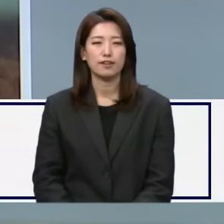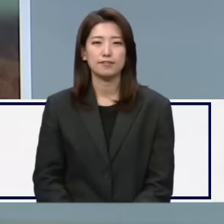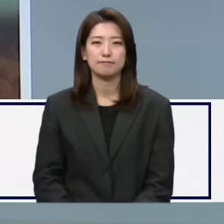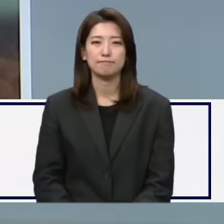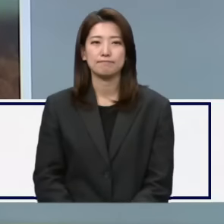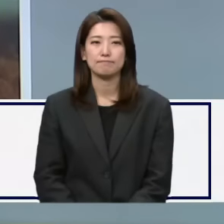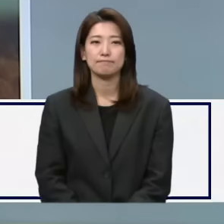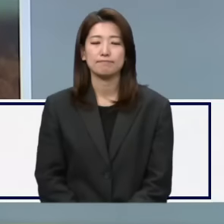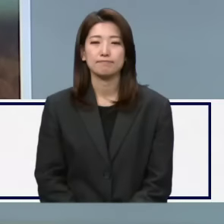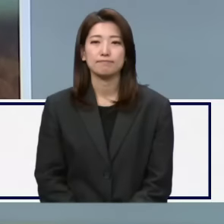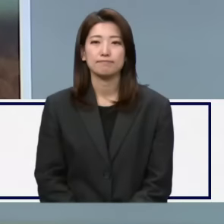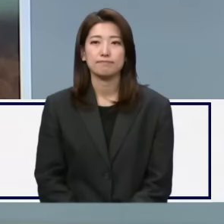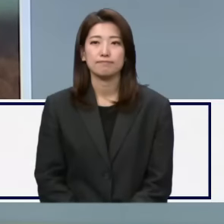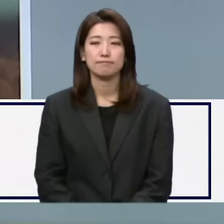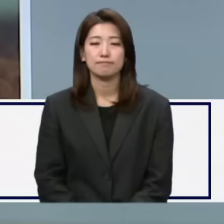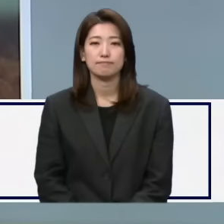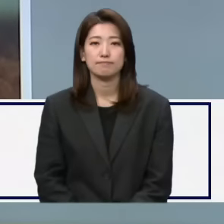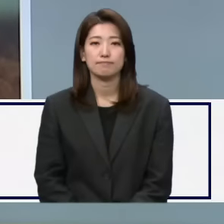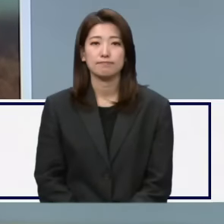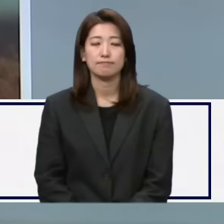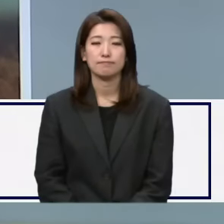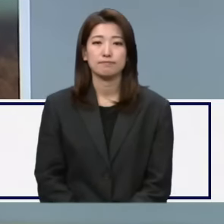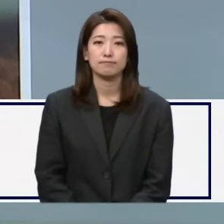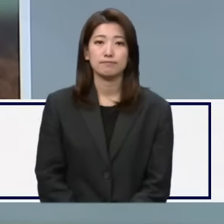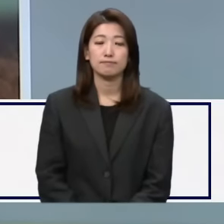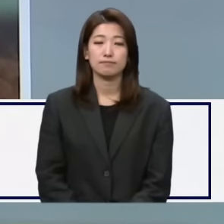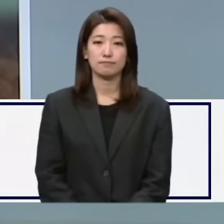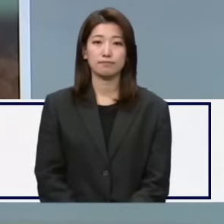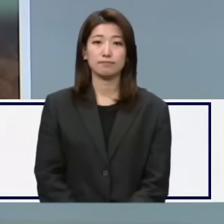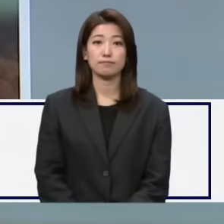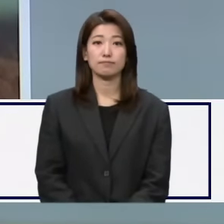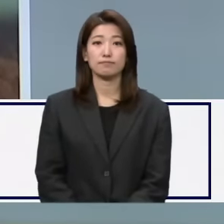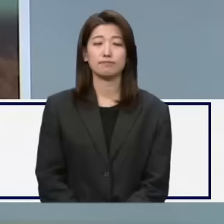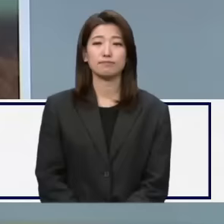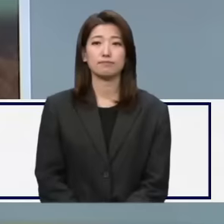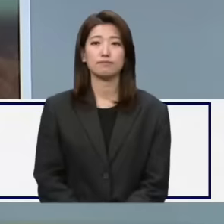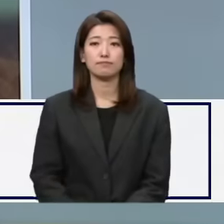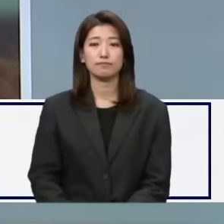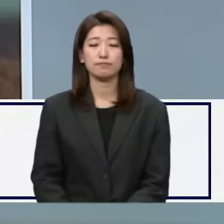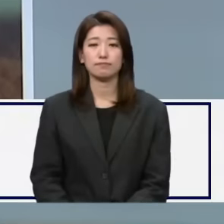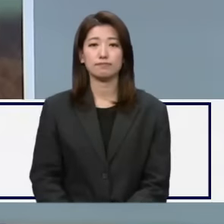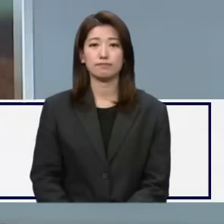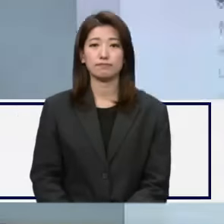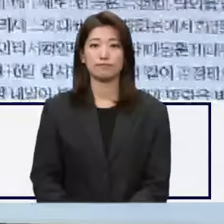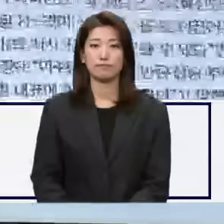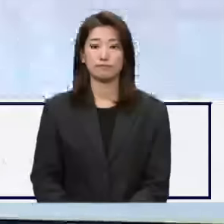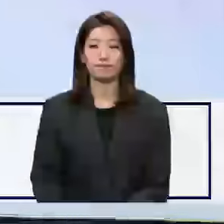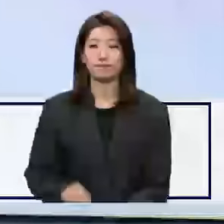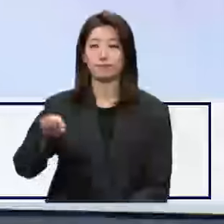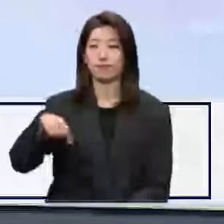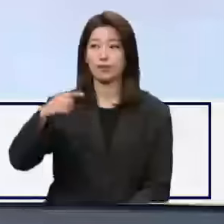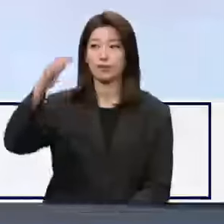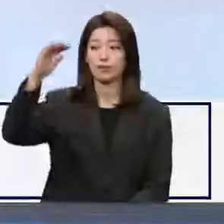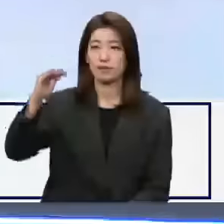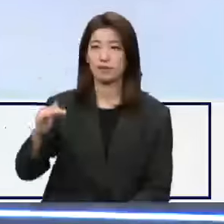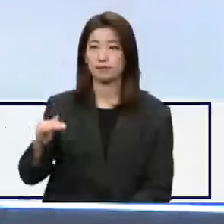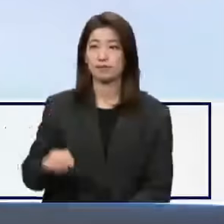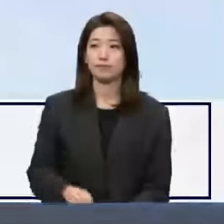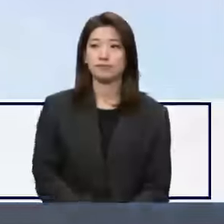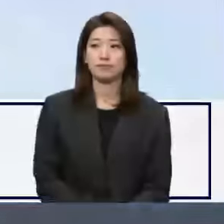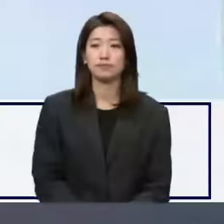혁신당 입장입니다네 근데 여기에 대해서 다음 기사 볼까요